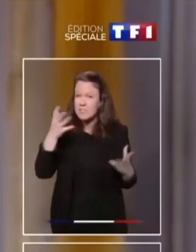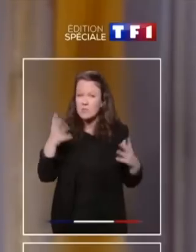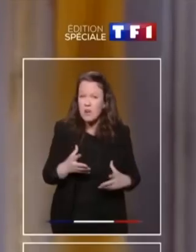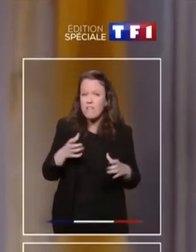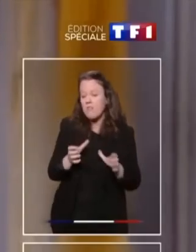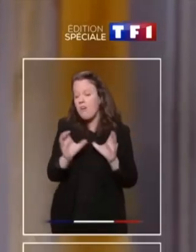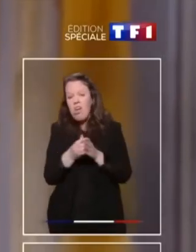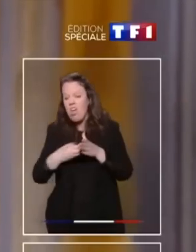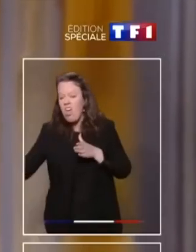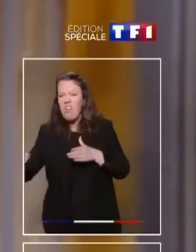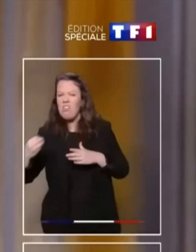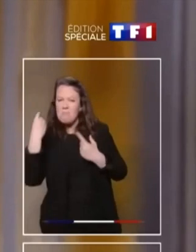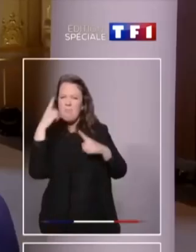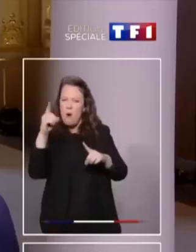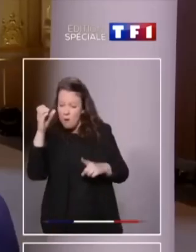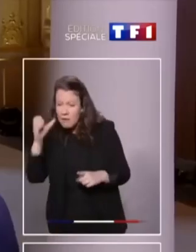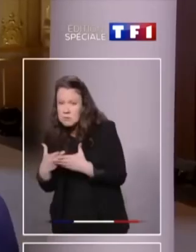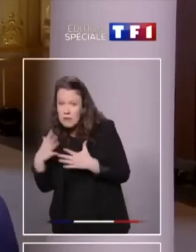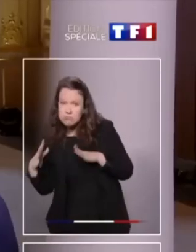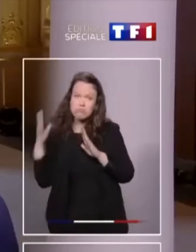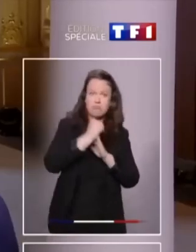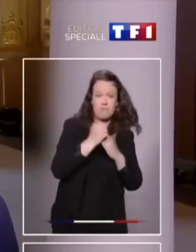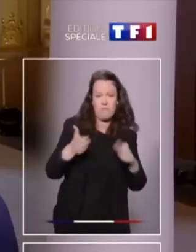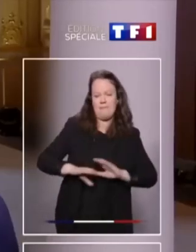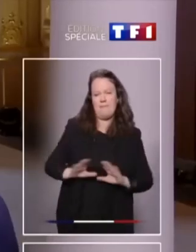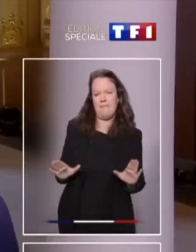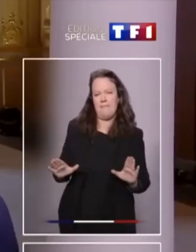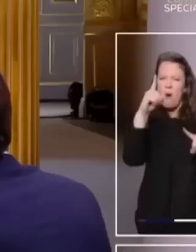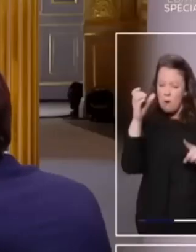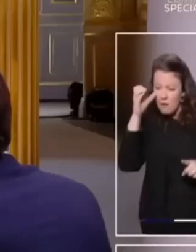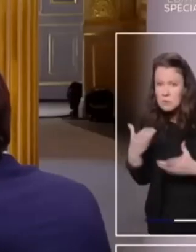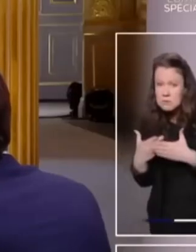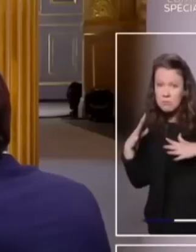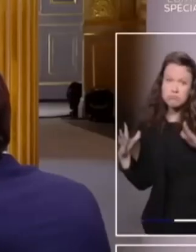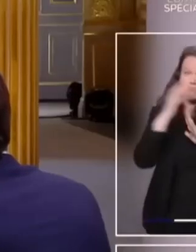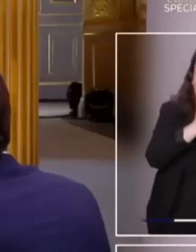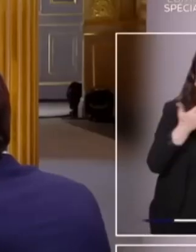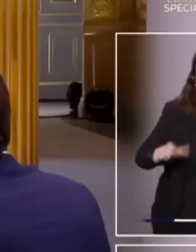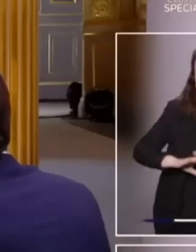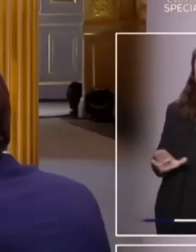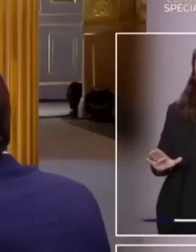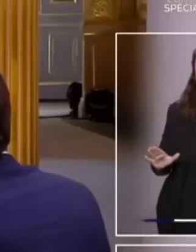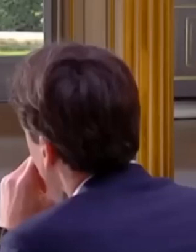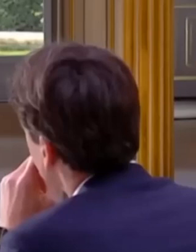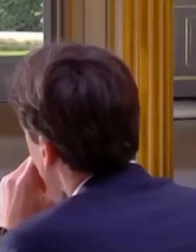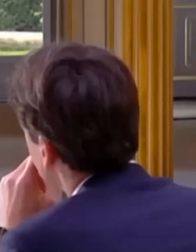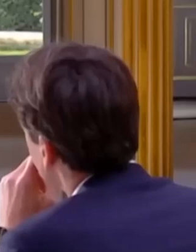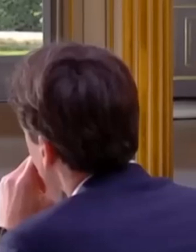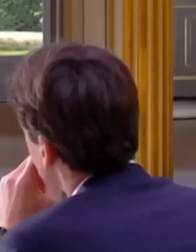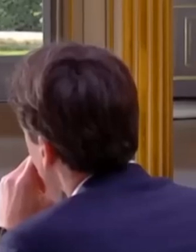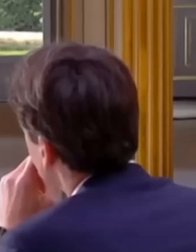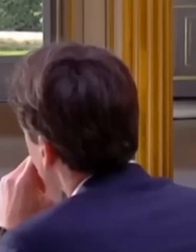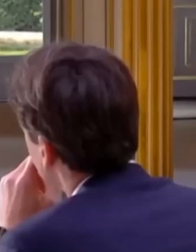картинку. Под пристальным взглядом интервьюеров и нескольких телекамер в прямом эфире он